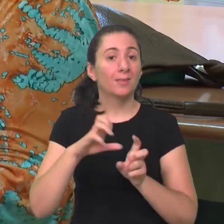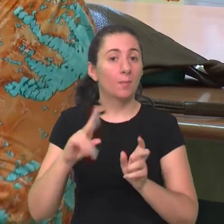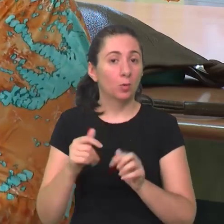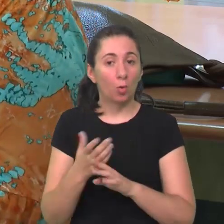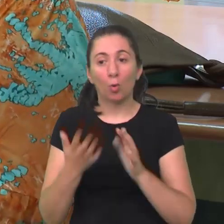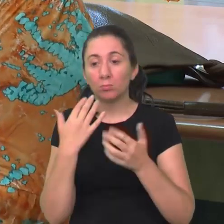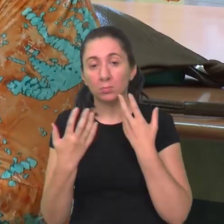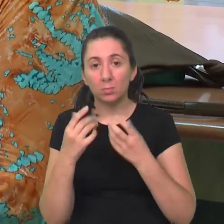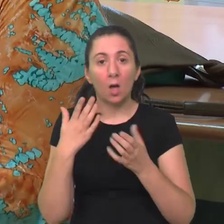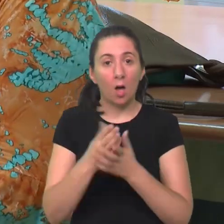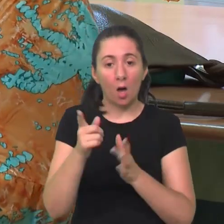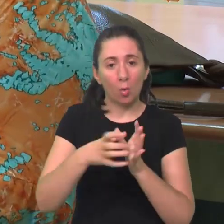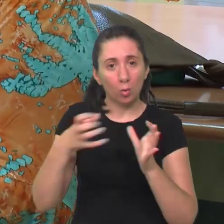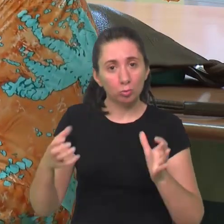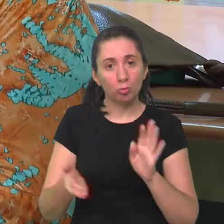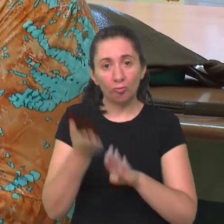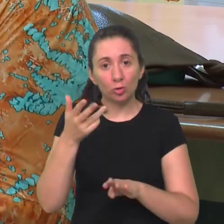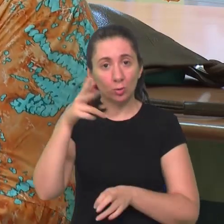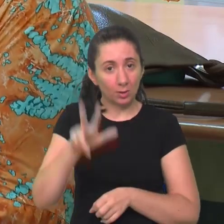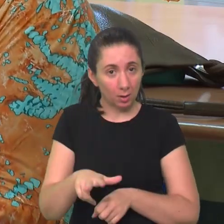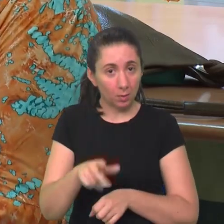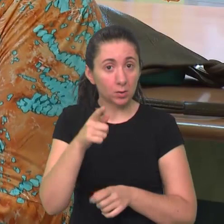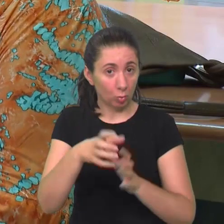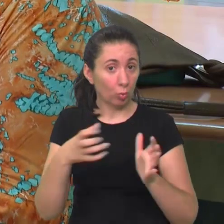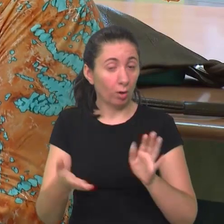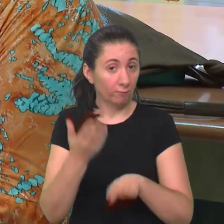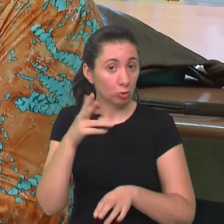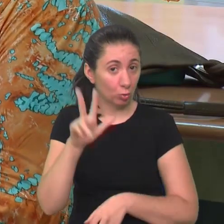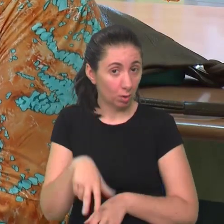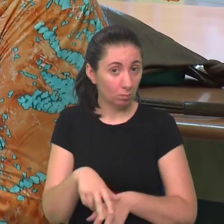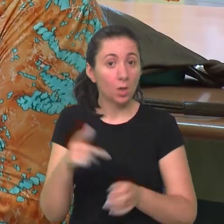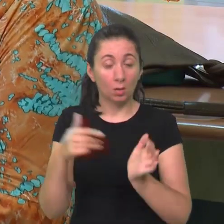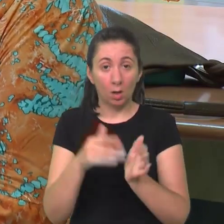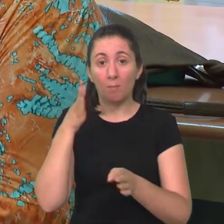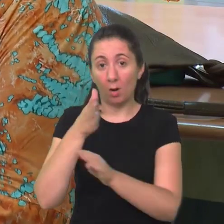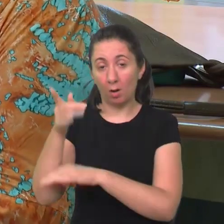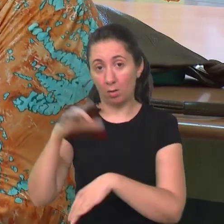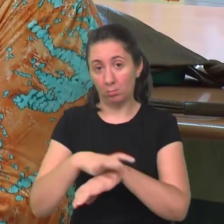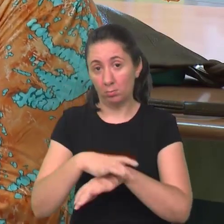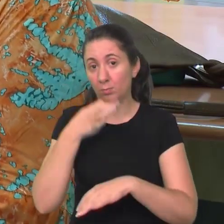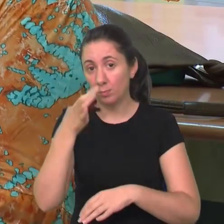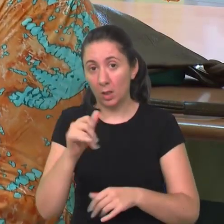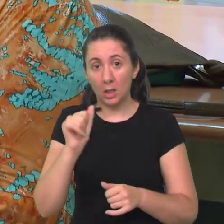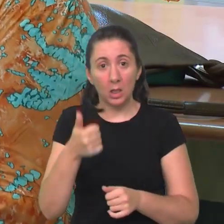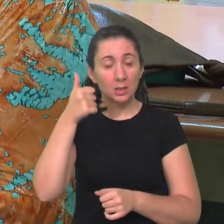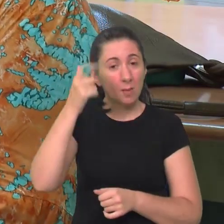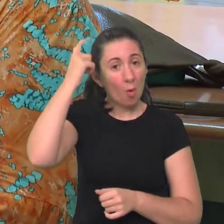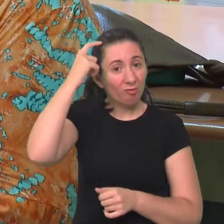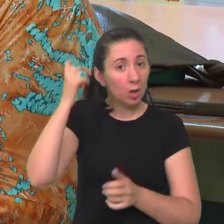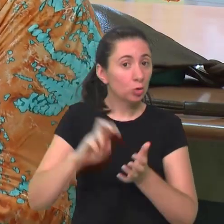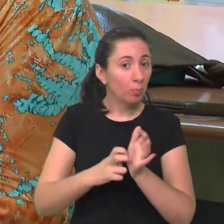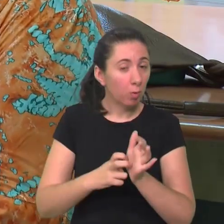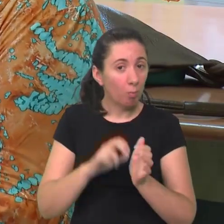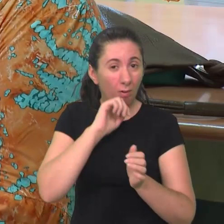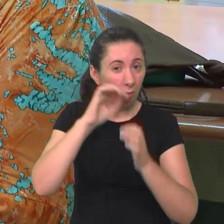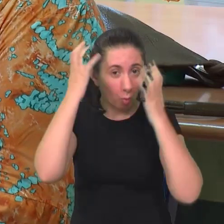ako to nešto prolongirano, traje duže od 3 mjeseca, očito da traje, trebalo bi razgovarati da li je uzrok baš samom vlasištu ili